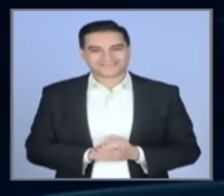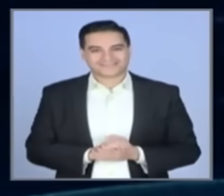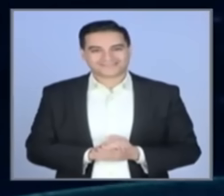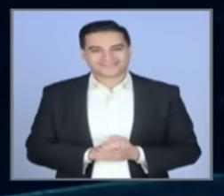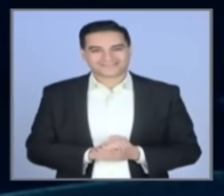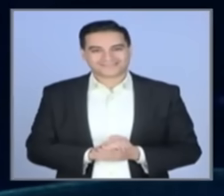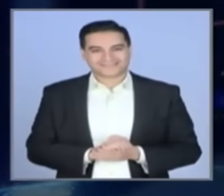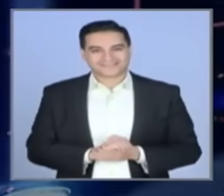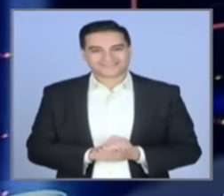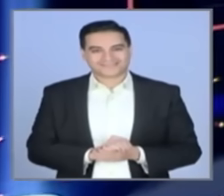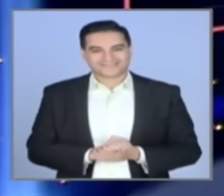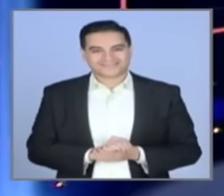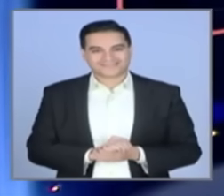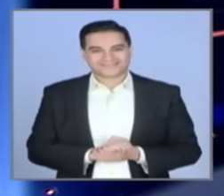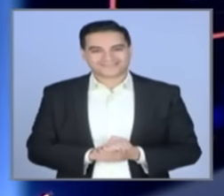ضربات جزاء.